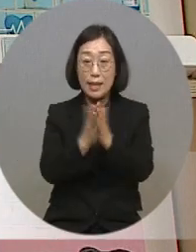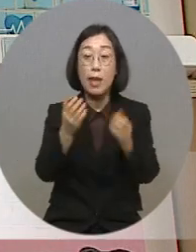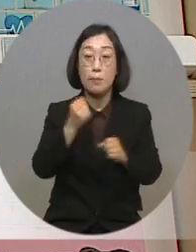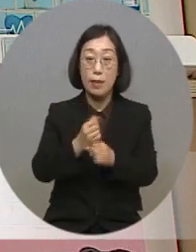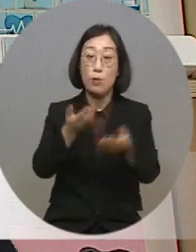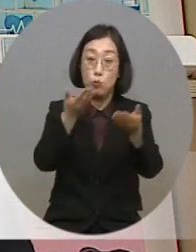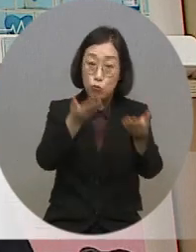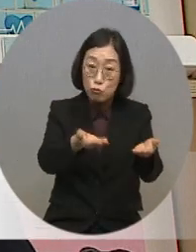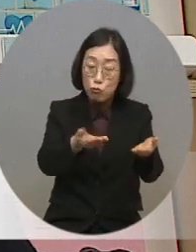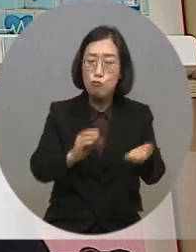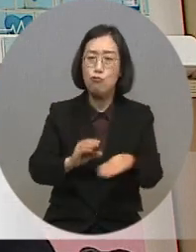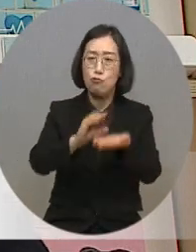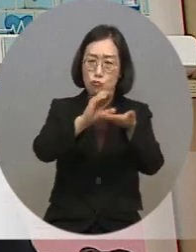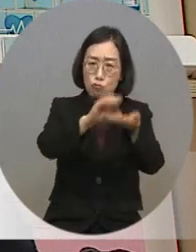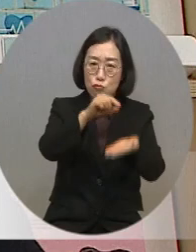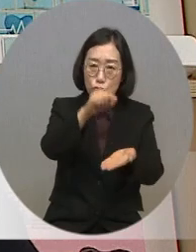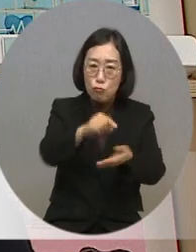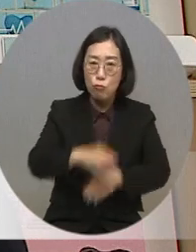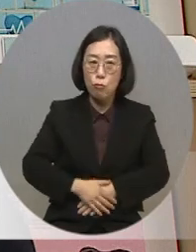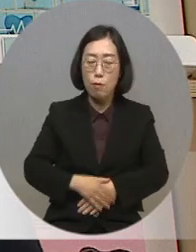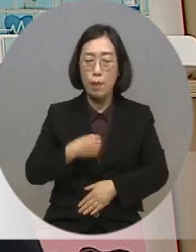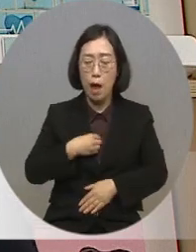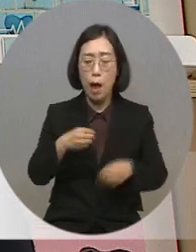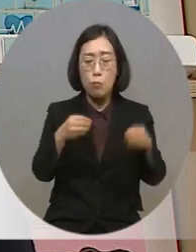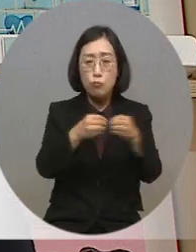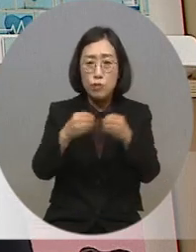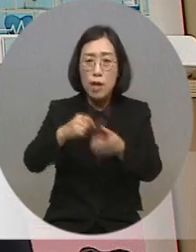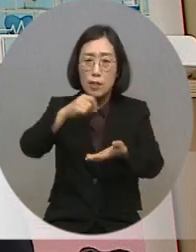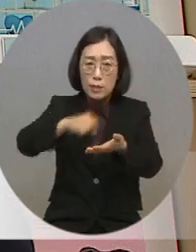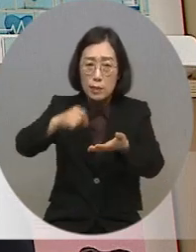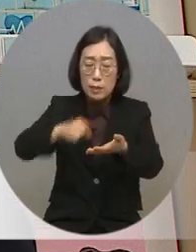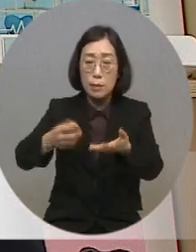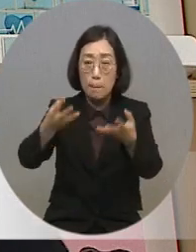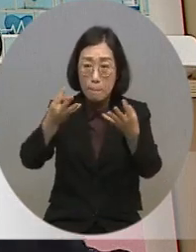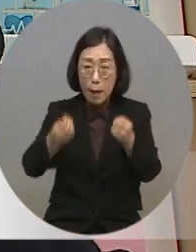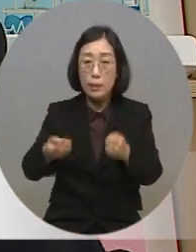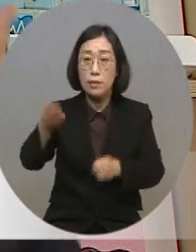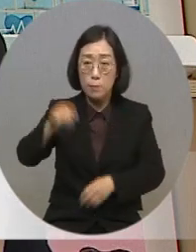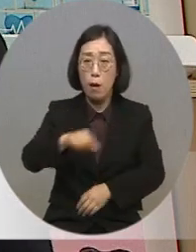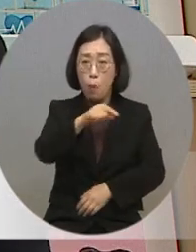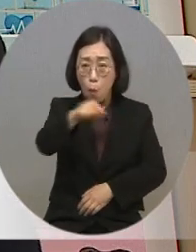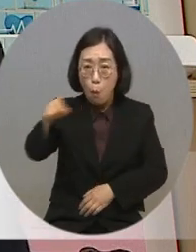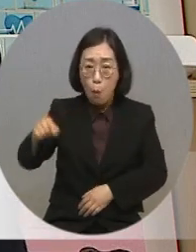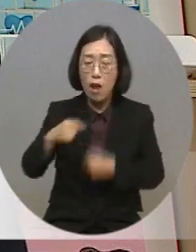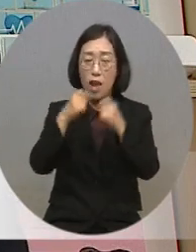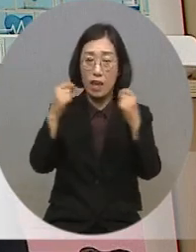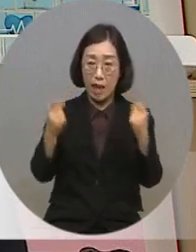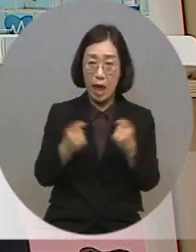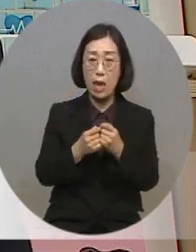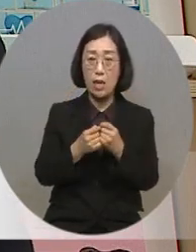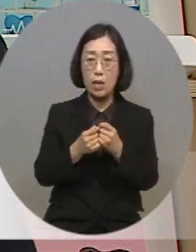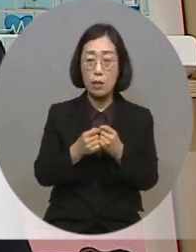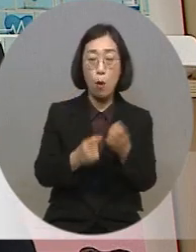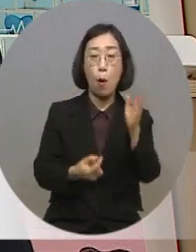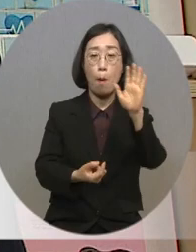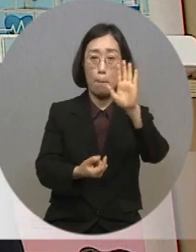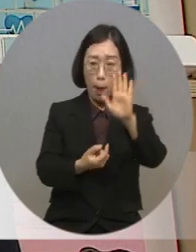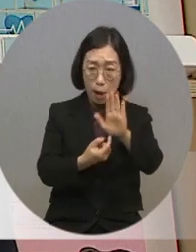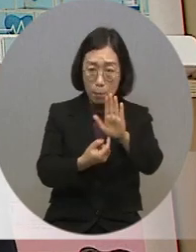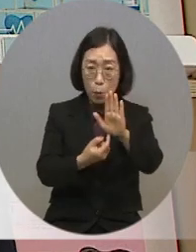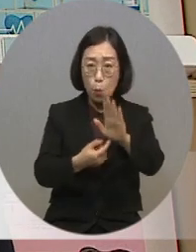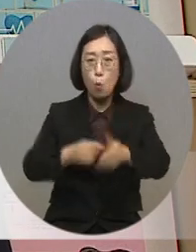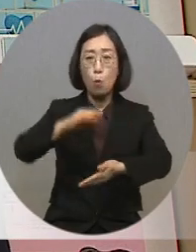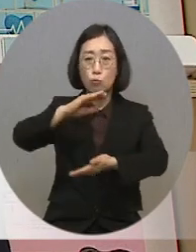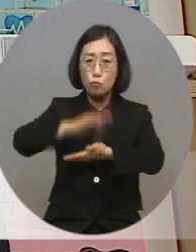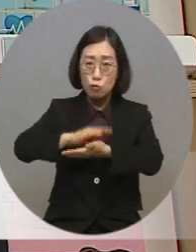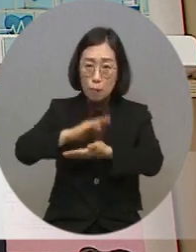이유가 그 쓰는 친구들은 많은데 직접적으로 개인 시집을 내거나 작품 발표할